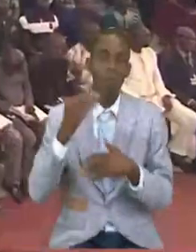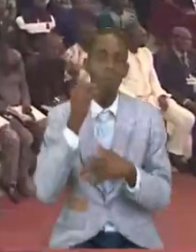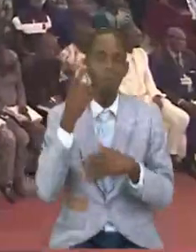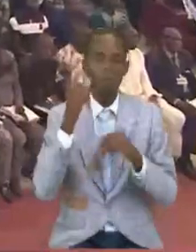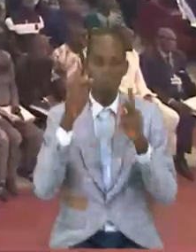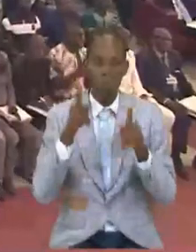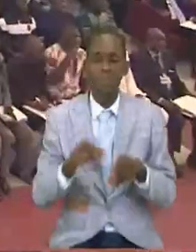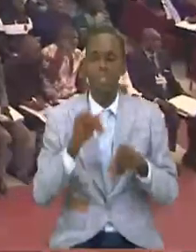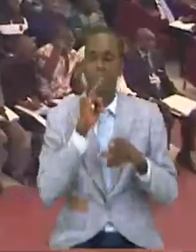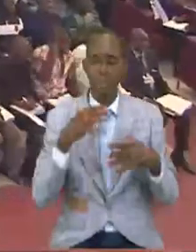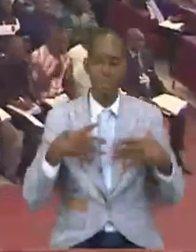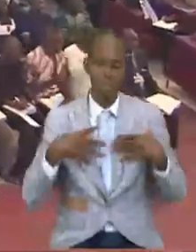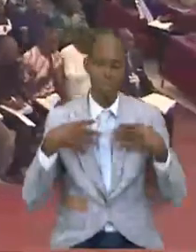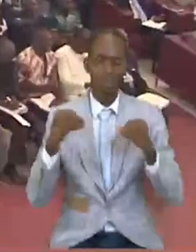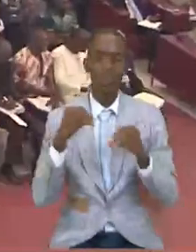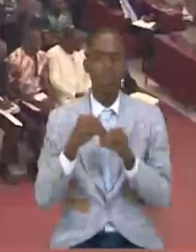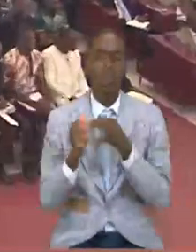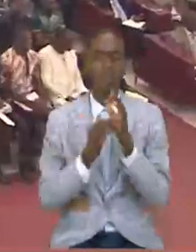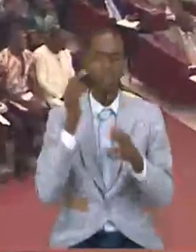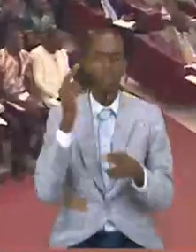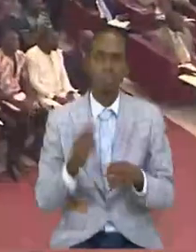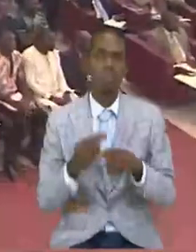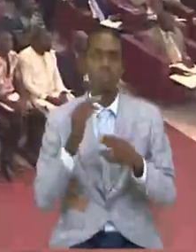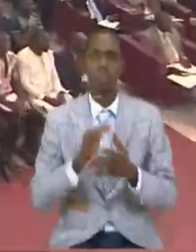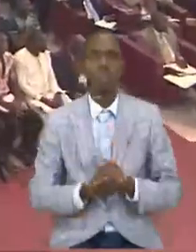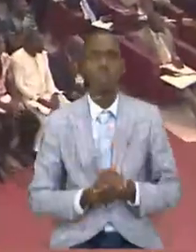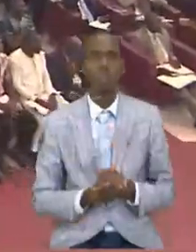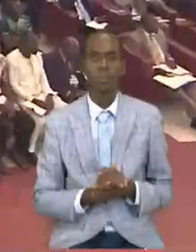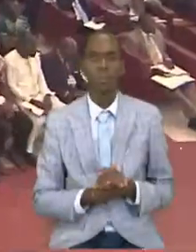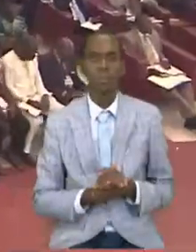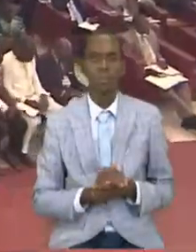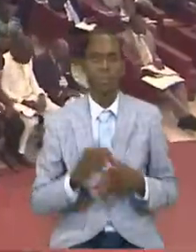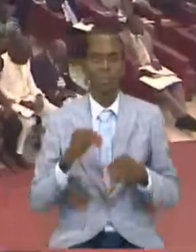la personne sera bien portante au nom de Jésus-Christ.